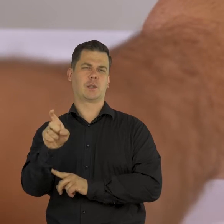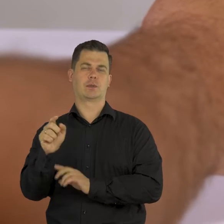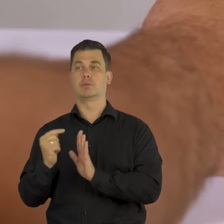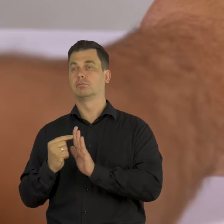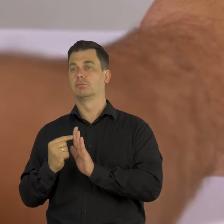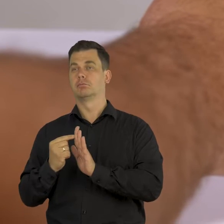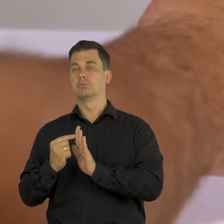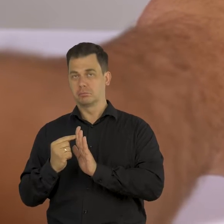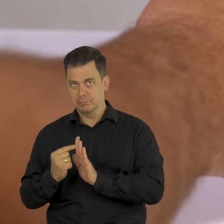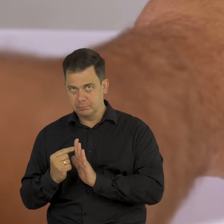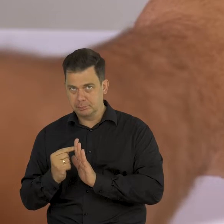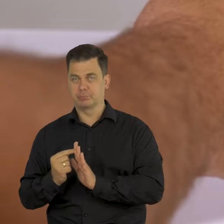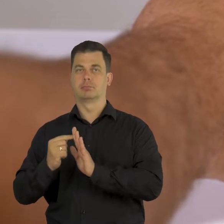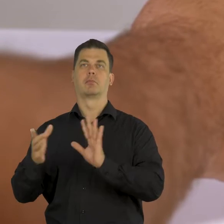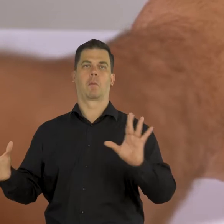poczekaj chwilę.